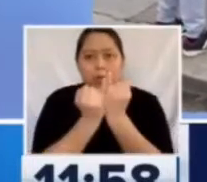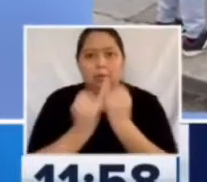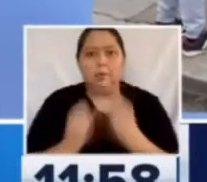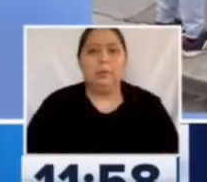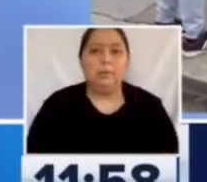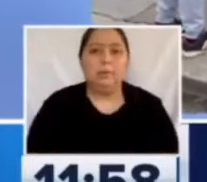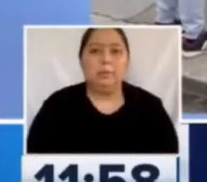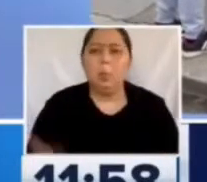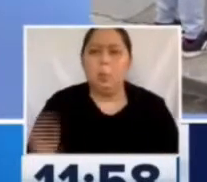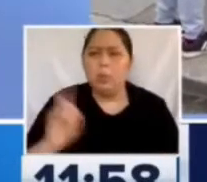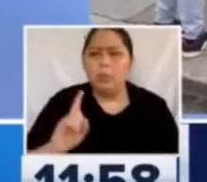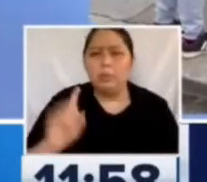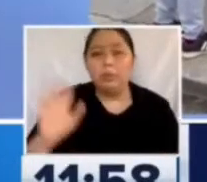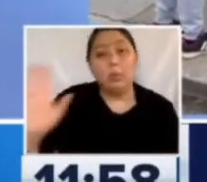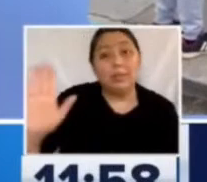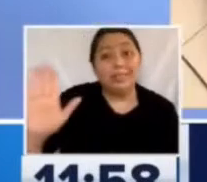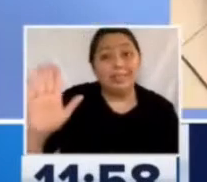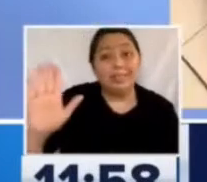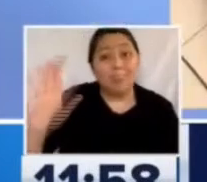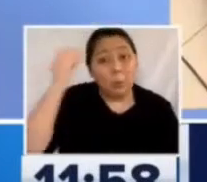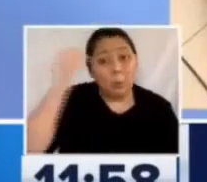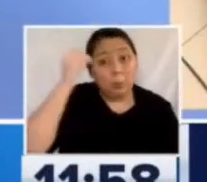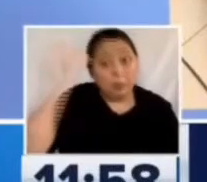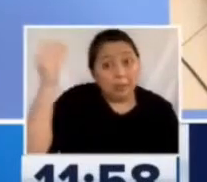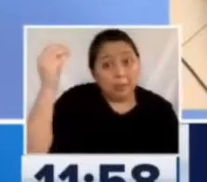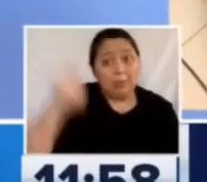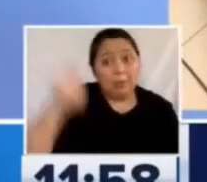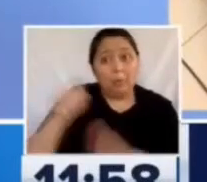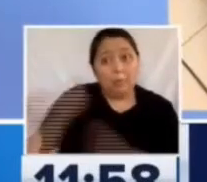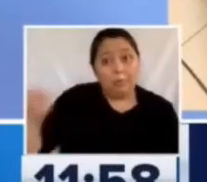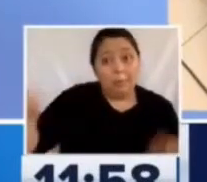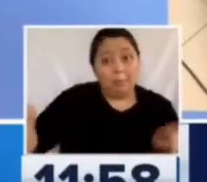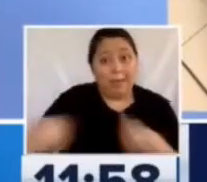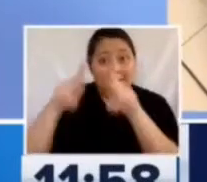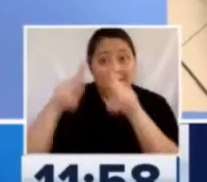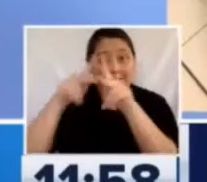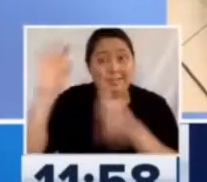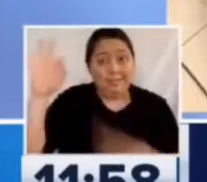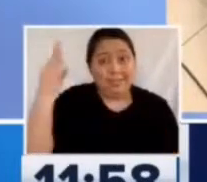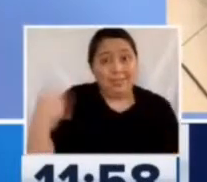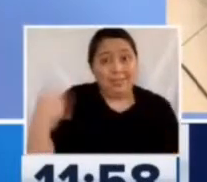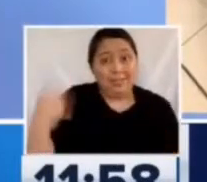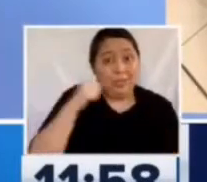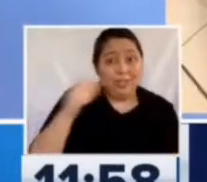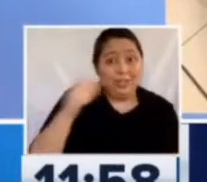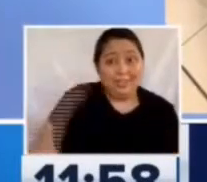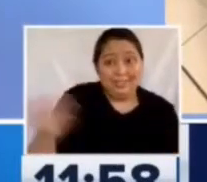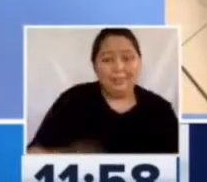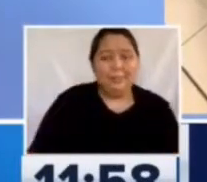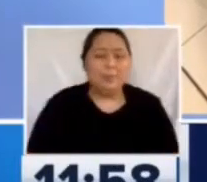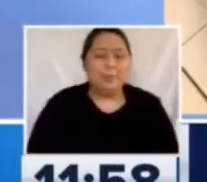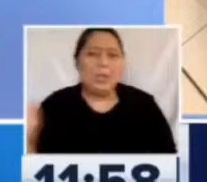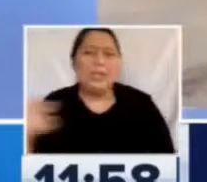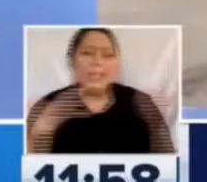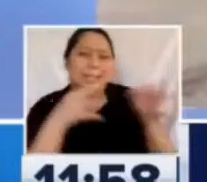sa ating PhilHealth, nagkagulo po ang mga overseas Filipino here dahil sa